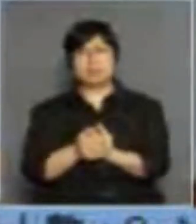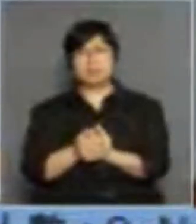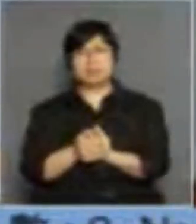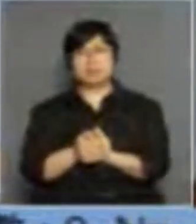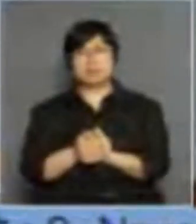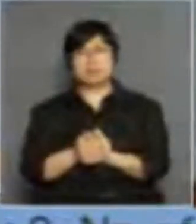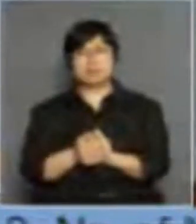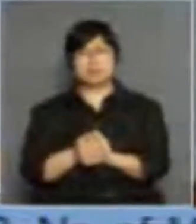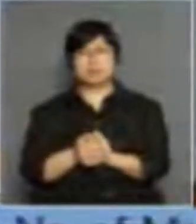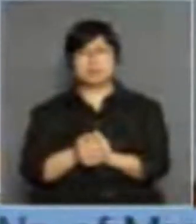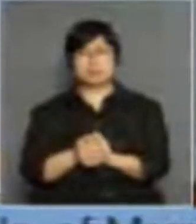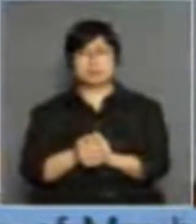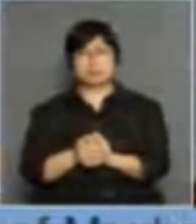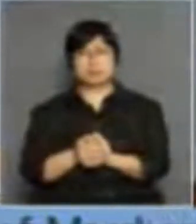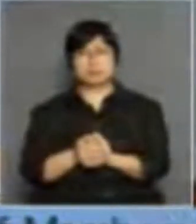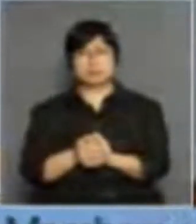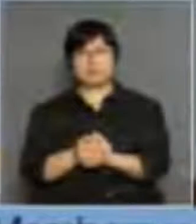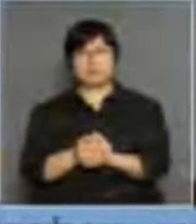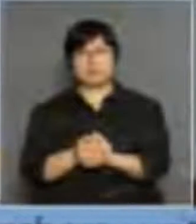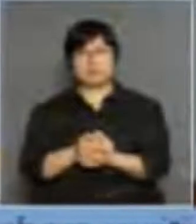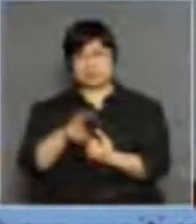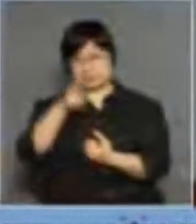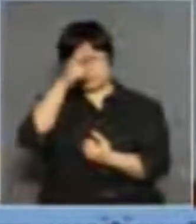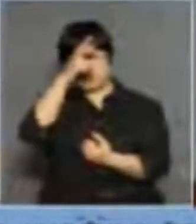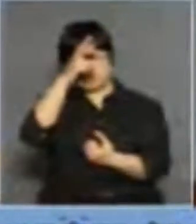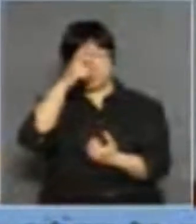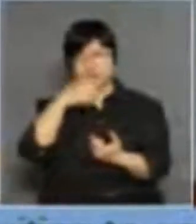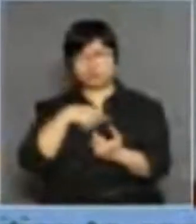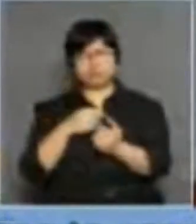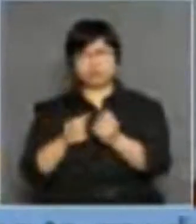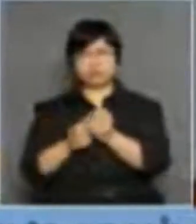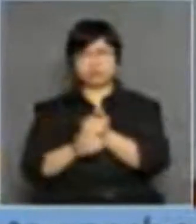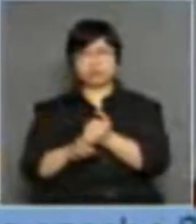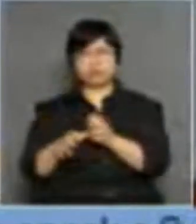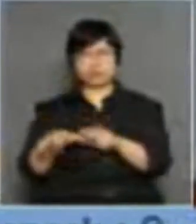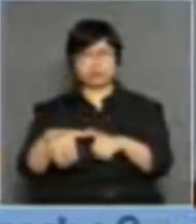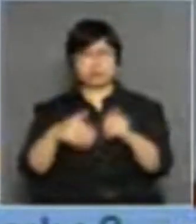而這個漁護署其實是應該